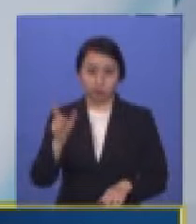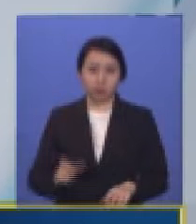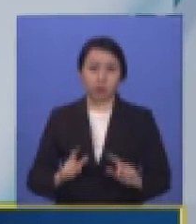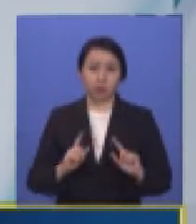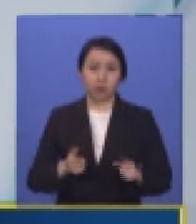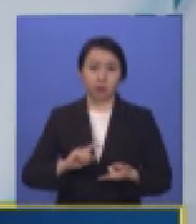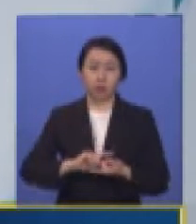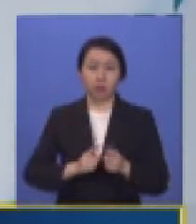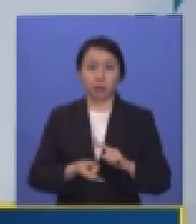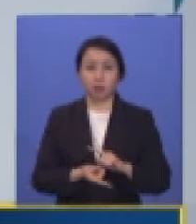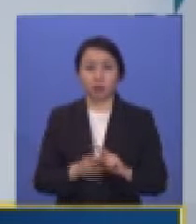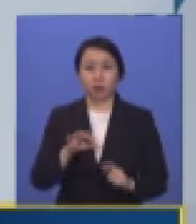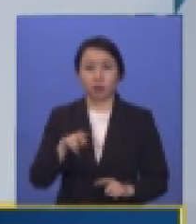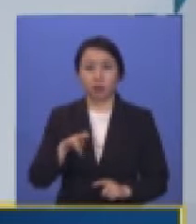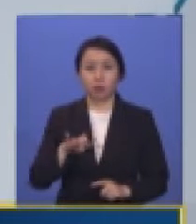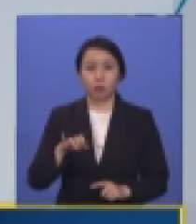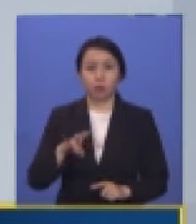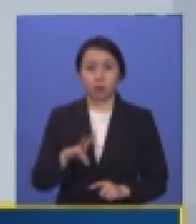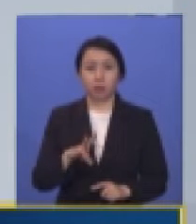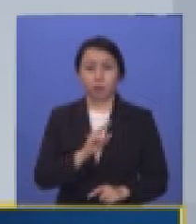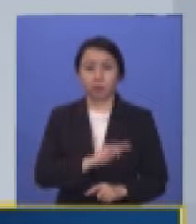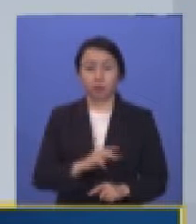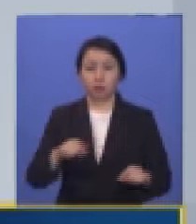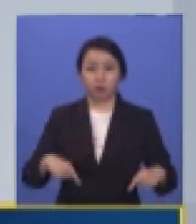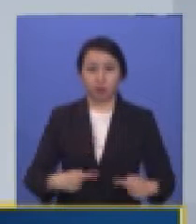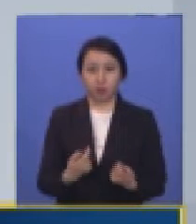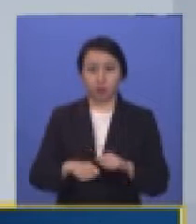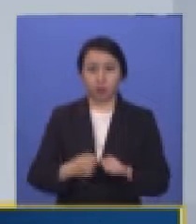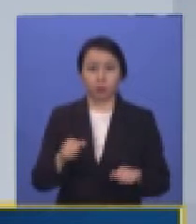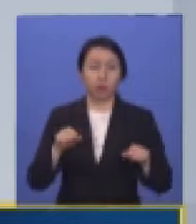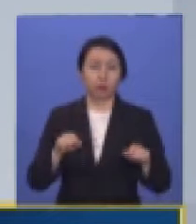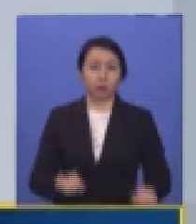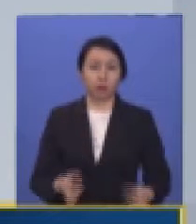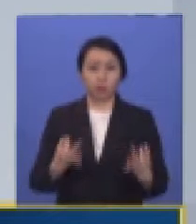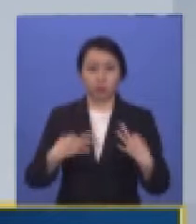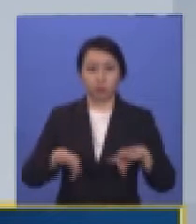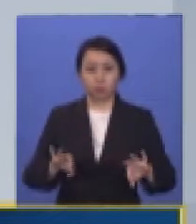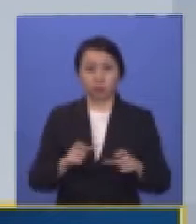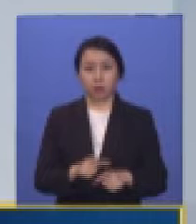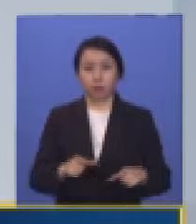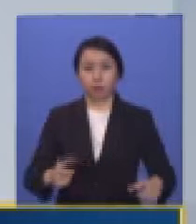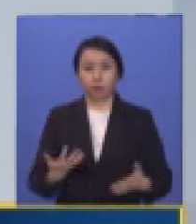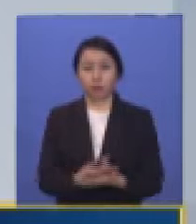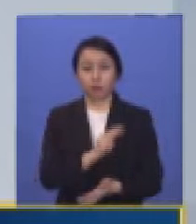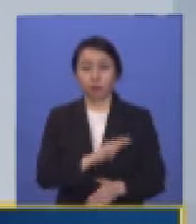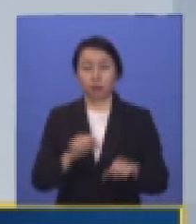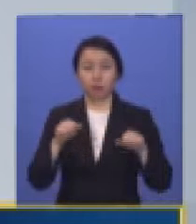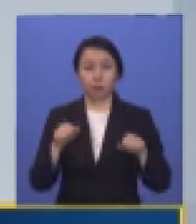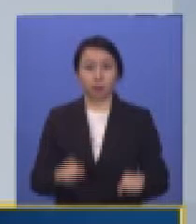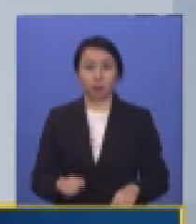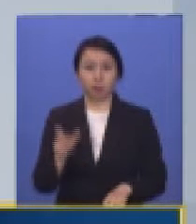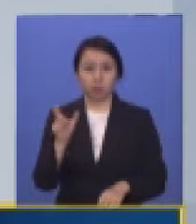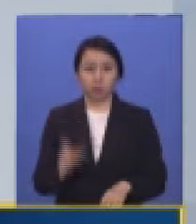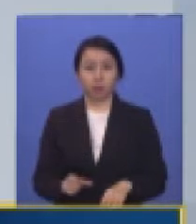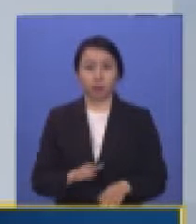правам человека. Согласно изменениям, омбудсмен содействует восстановлению нарушенных прав и свобод граждан. Уполномоченный